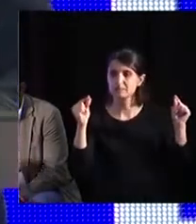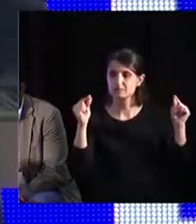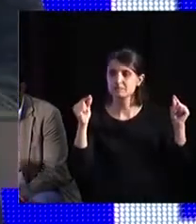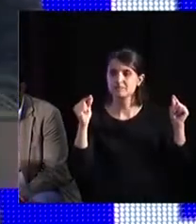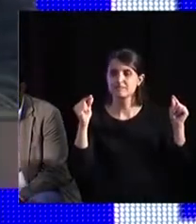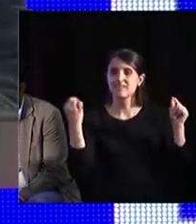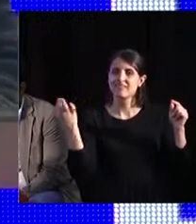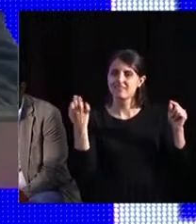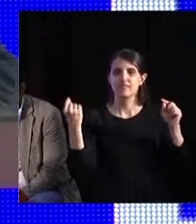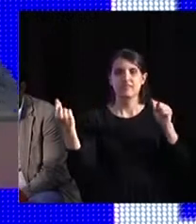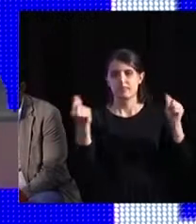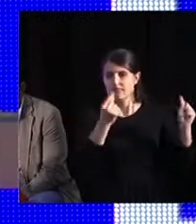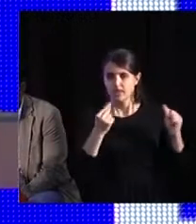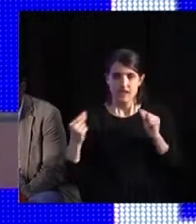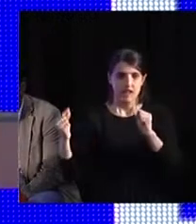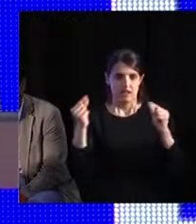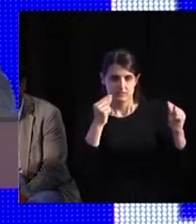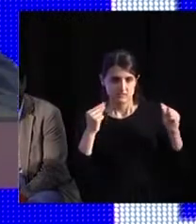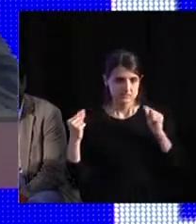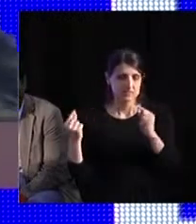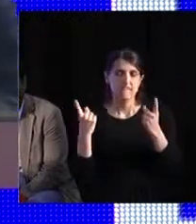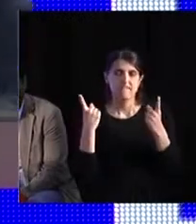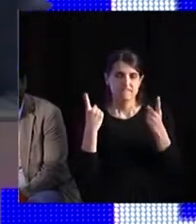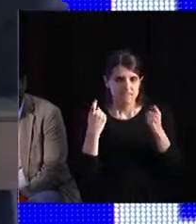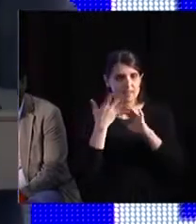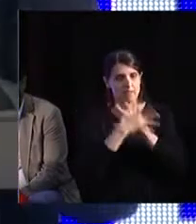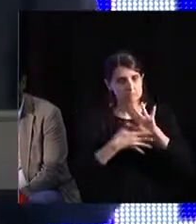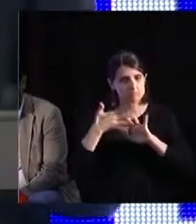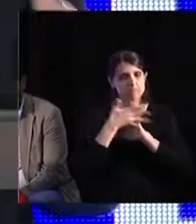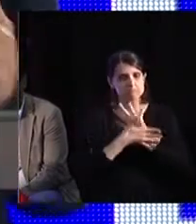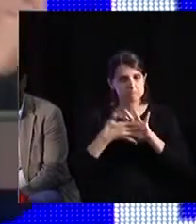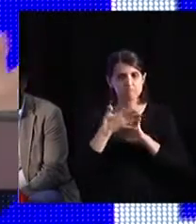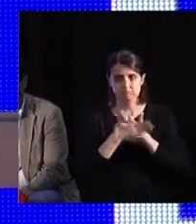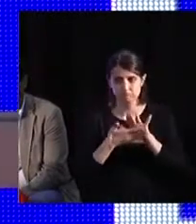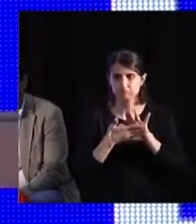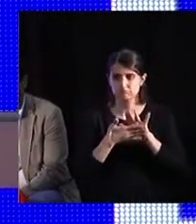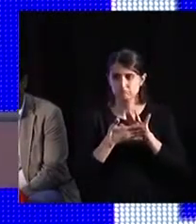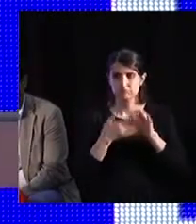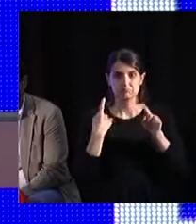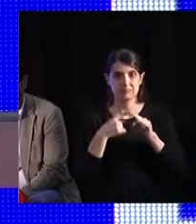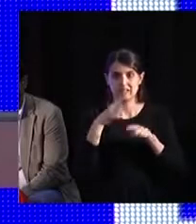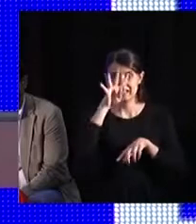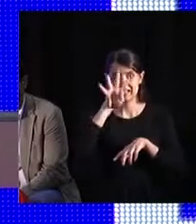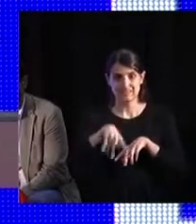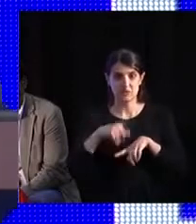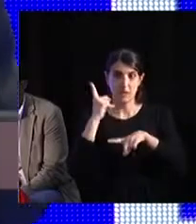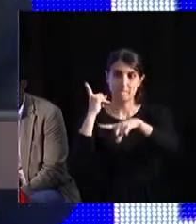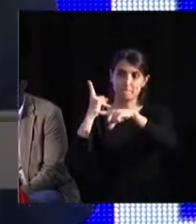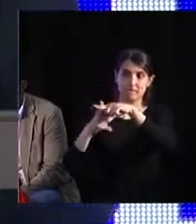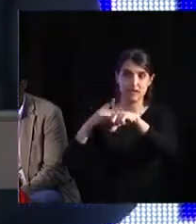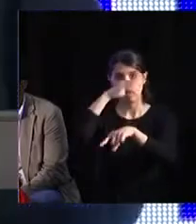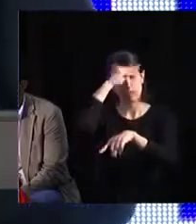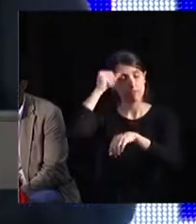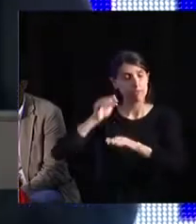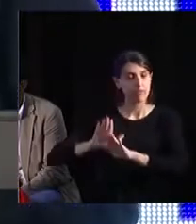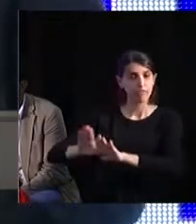cal diàleg, que cal recosir, que no podem avançar i deixar a mitja Catalunya enrere, que el temps dels fulls de